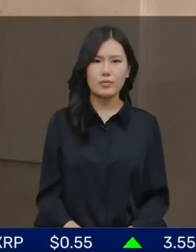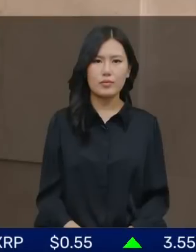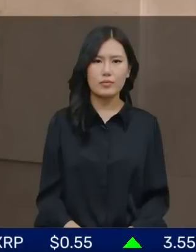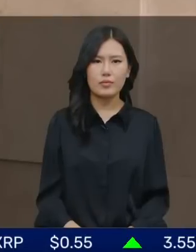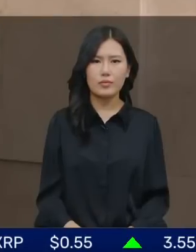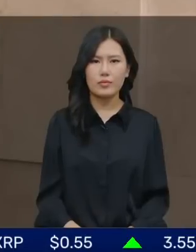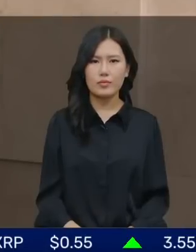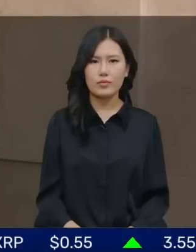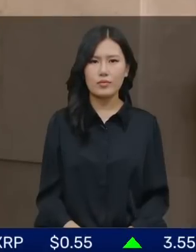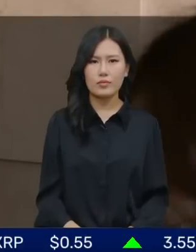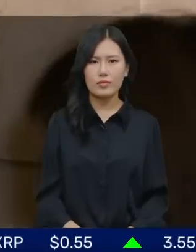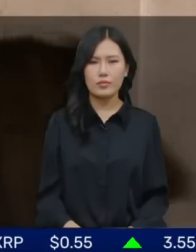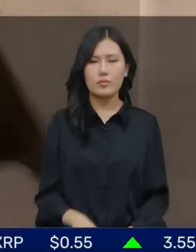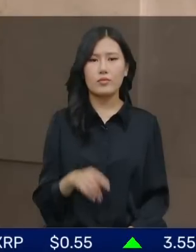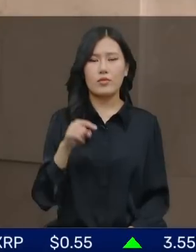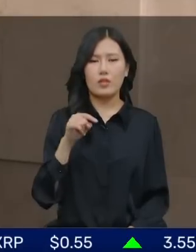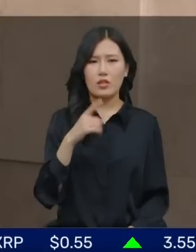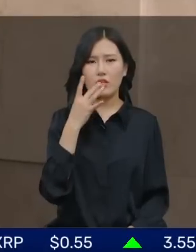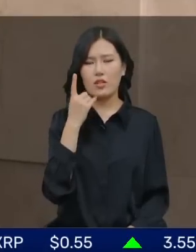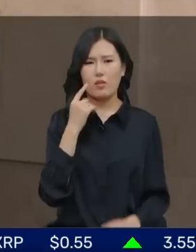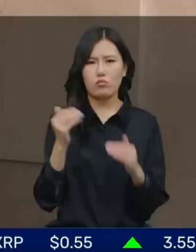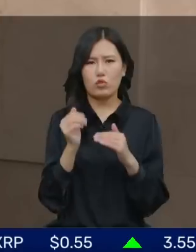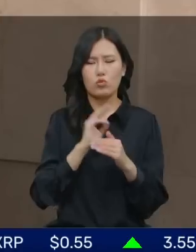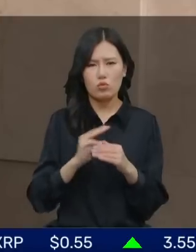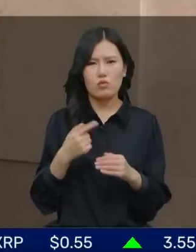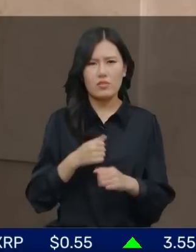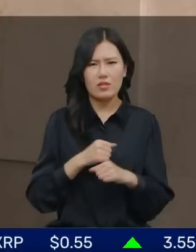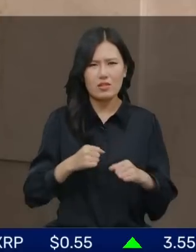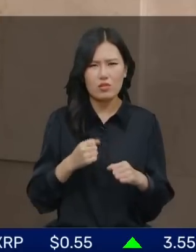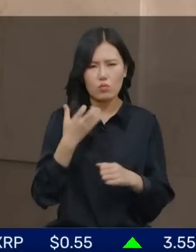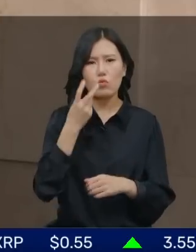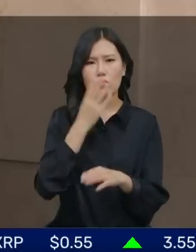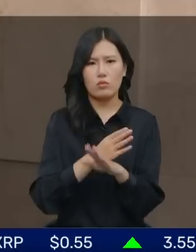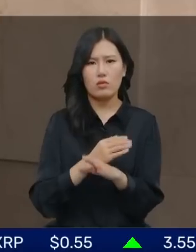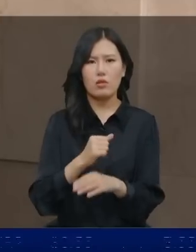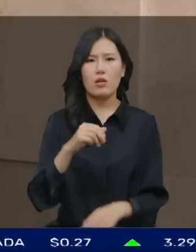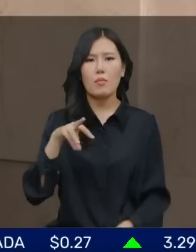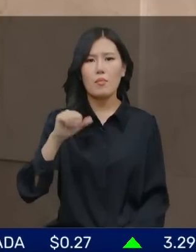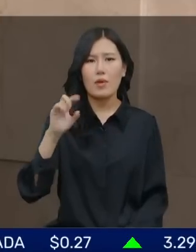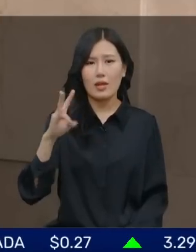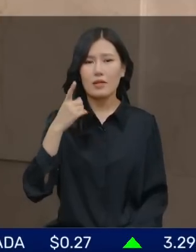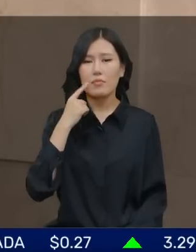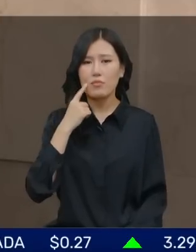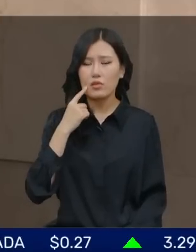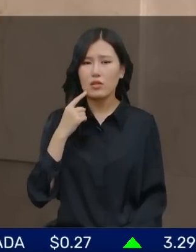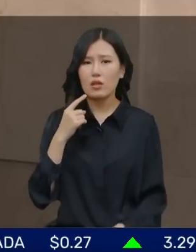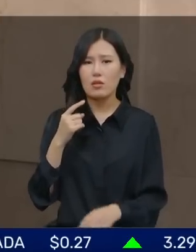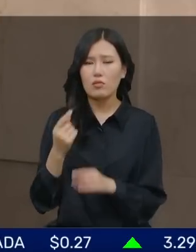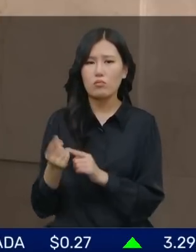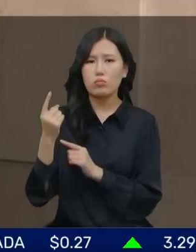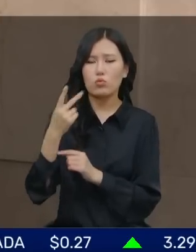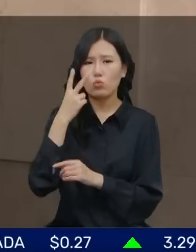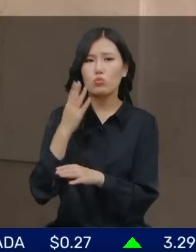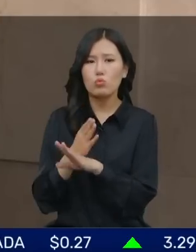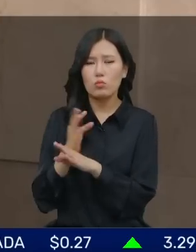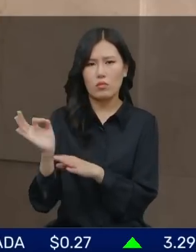Энэ тал дээр хамаагүй манлайлтаа явж ирсэн. Ардын намаас эмэгтэй ерөнхий дарамчид нар гарсан уу би асууя. Гарсан намаас хоёр гарсан. Хийжсэн намуу удирдах